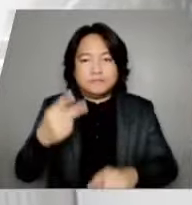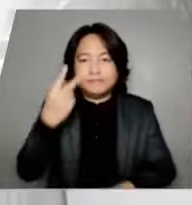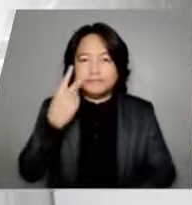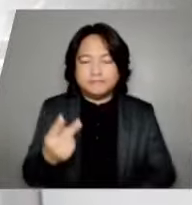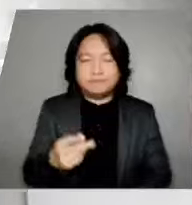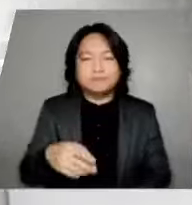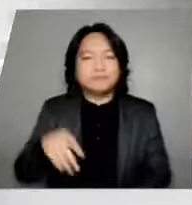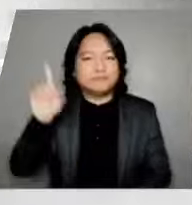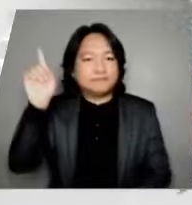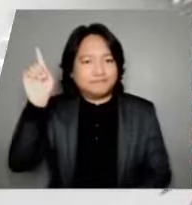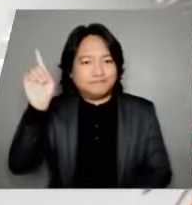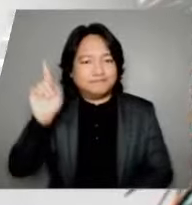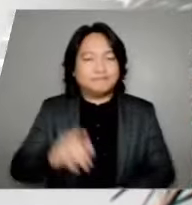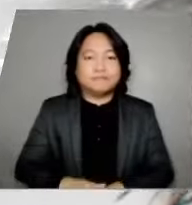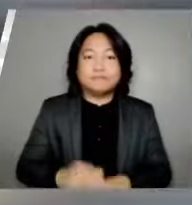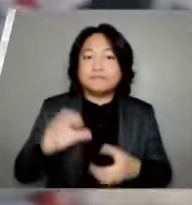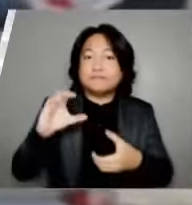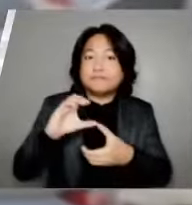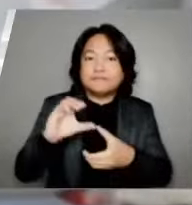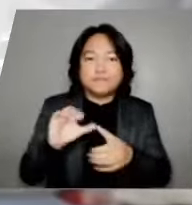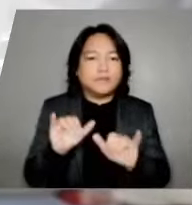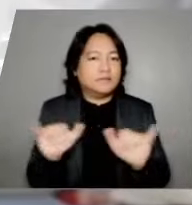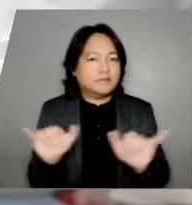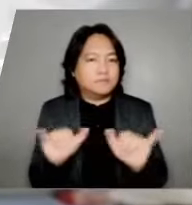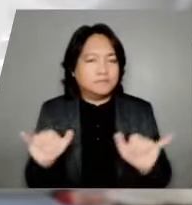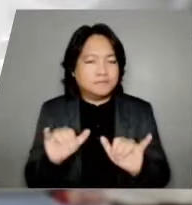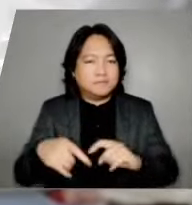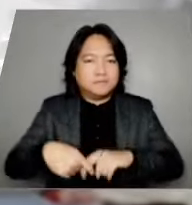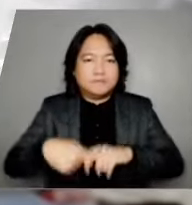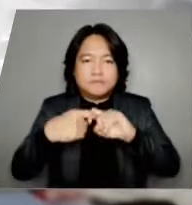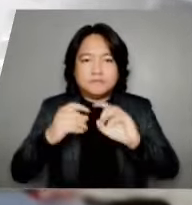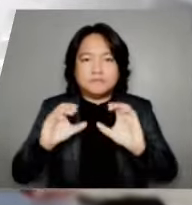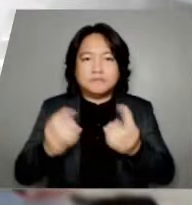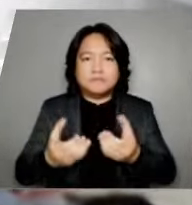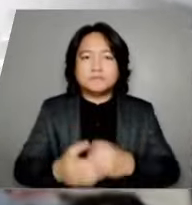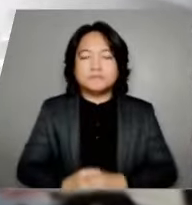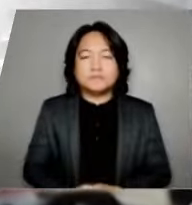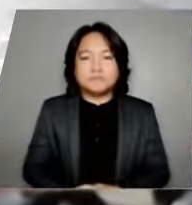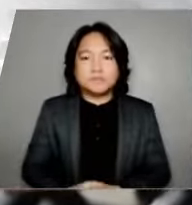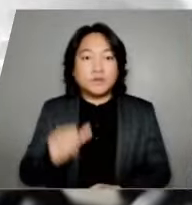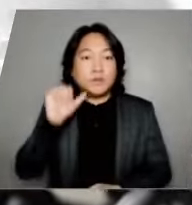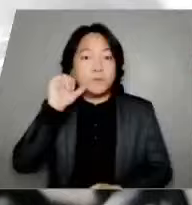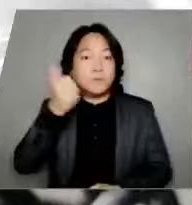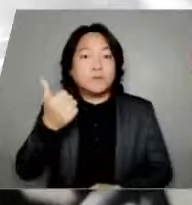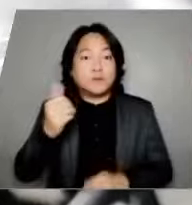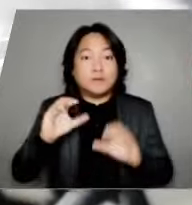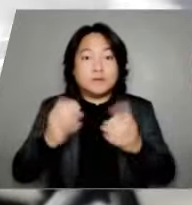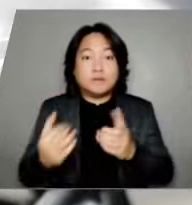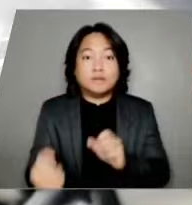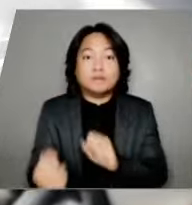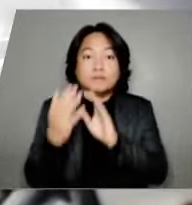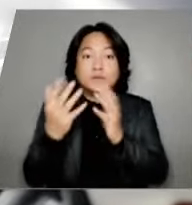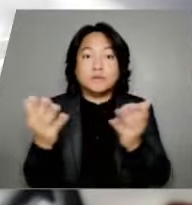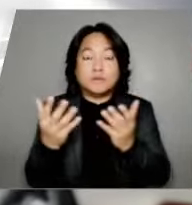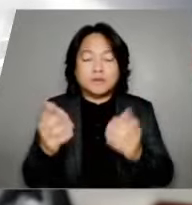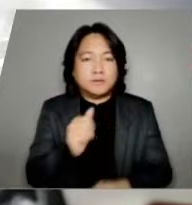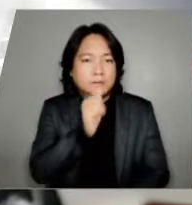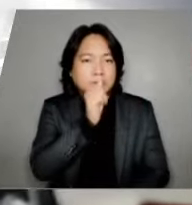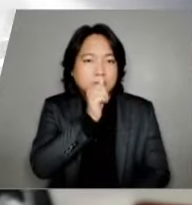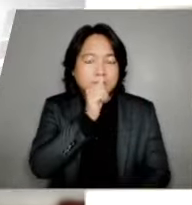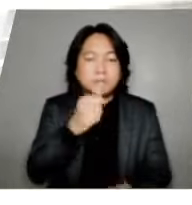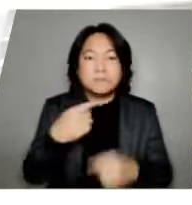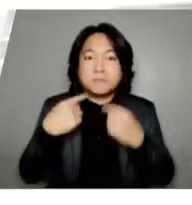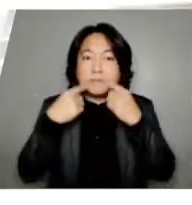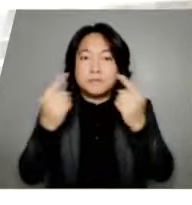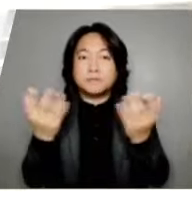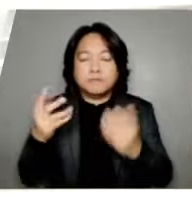Caloocan mula kinder hanggang senior high. Suspended din bukas ang face-to-face classes all levels, public and private, sa Angeles City sa Pampanga